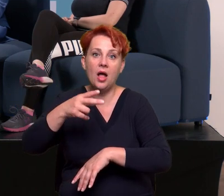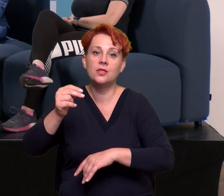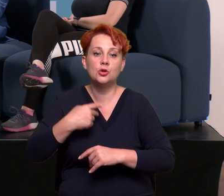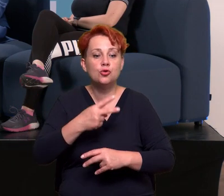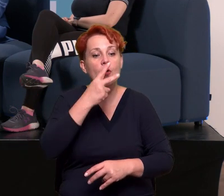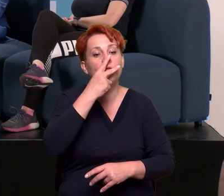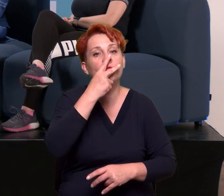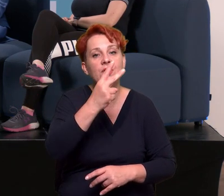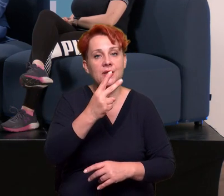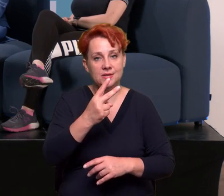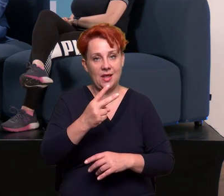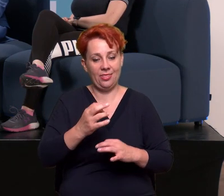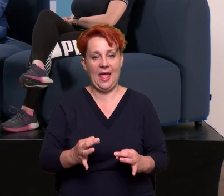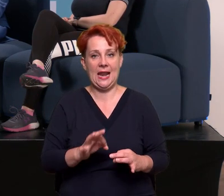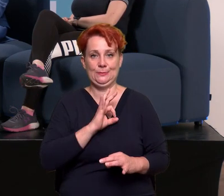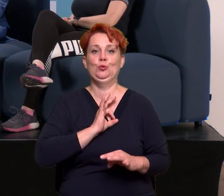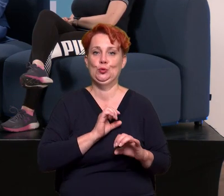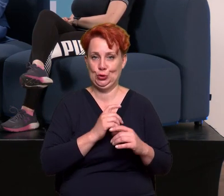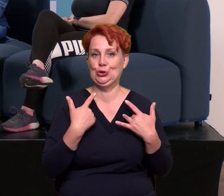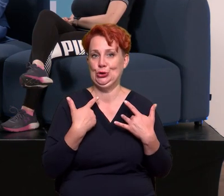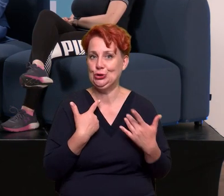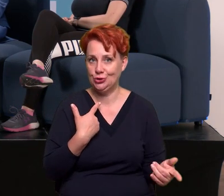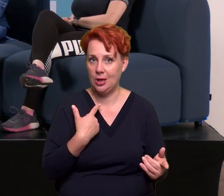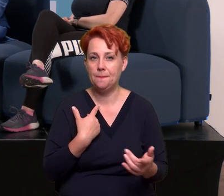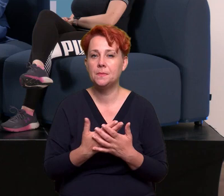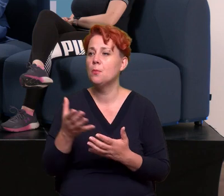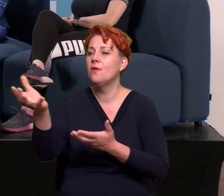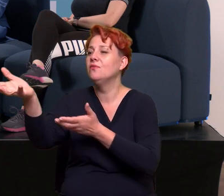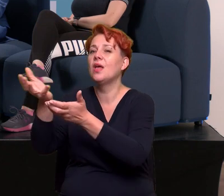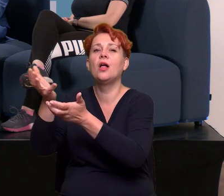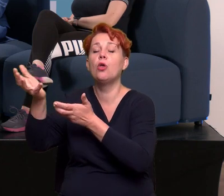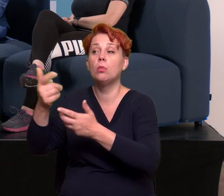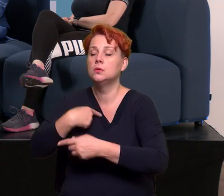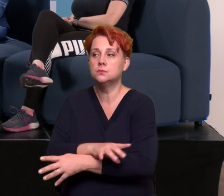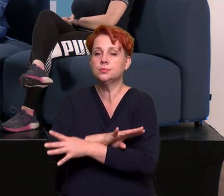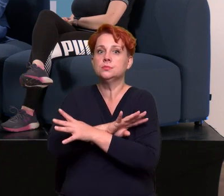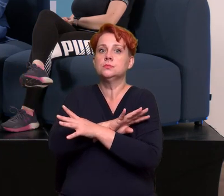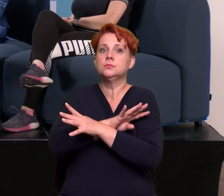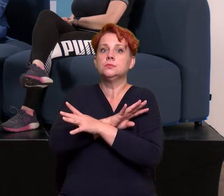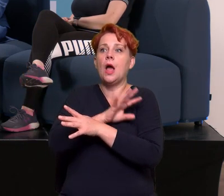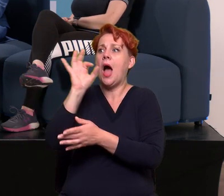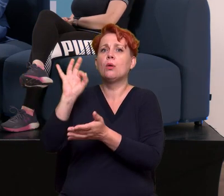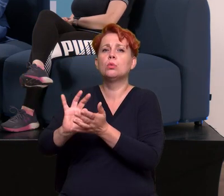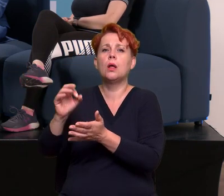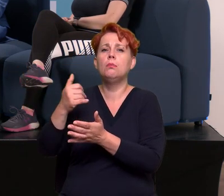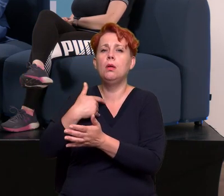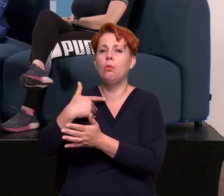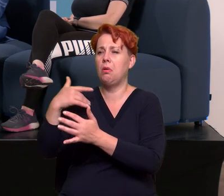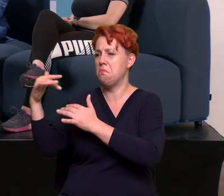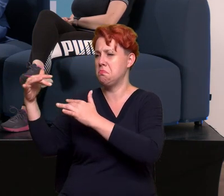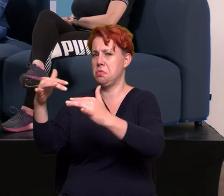planie jest widoczne. Tam była taka wiadomość, która bardzo mnie poruszyła, kiedy tam były te walczące